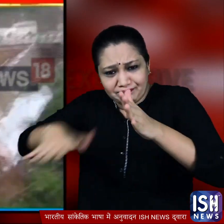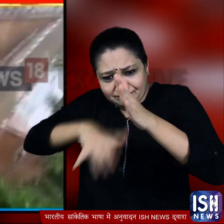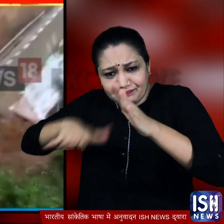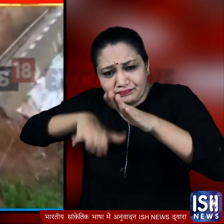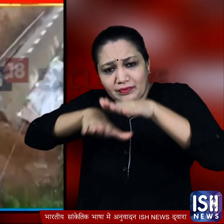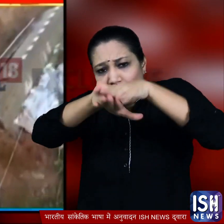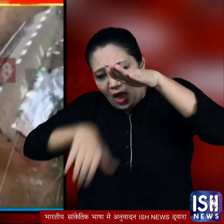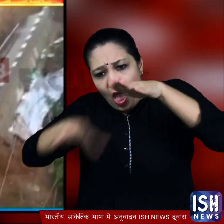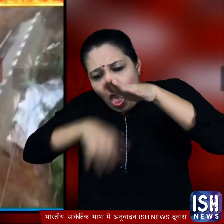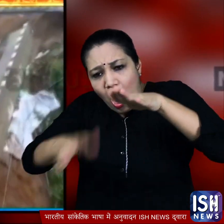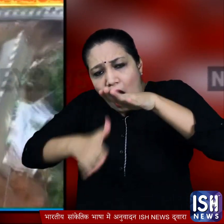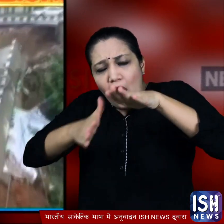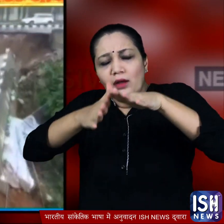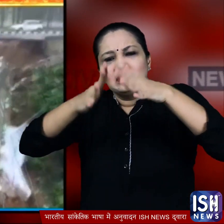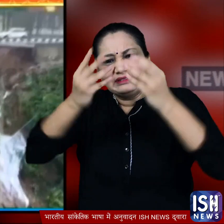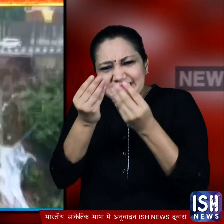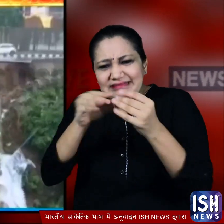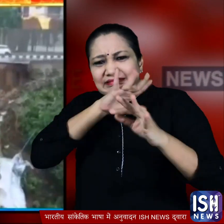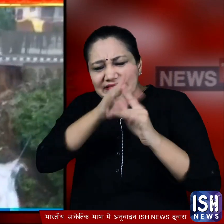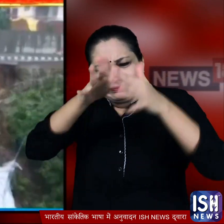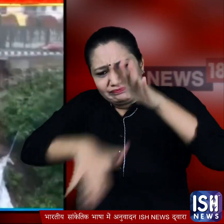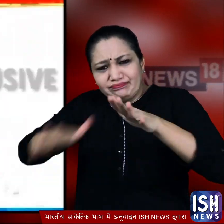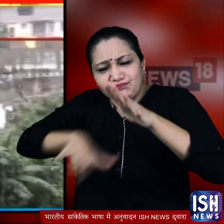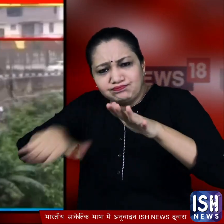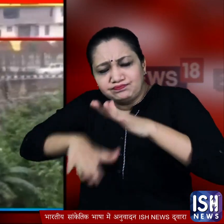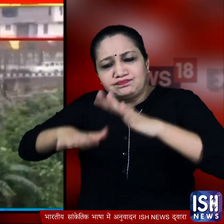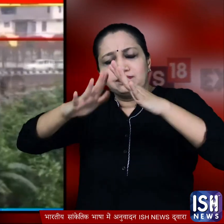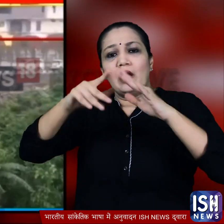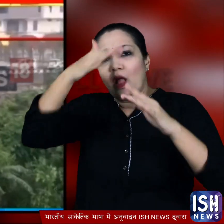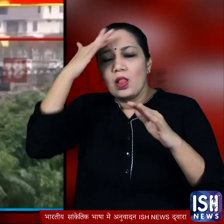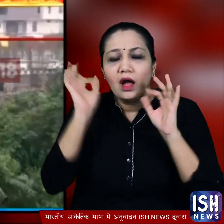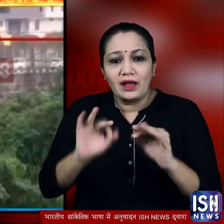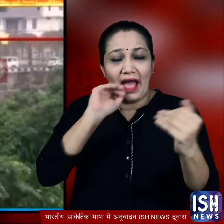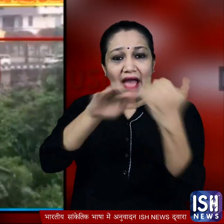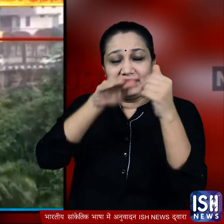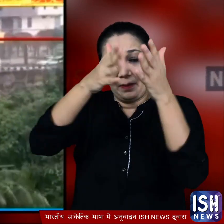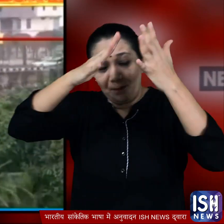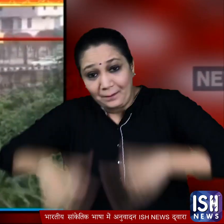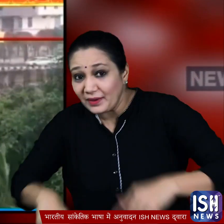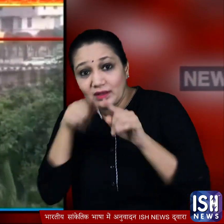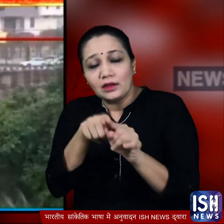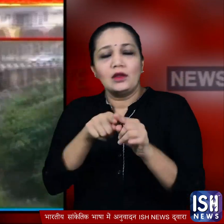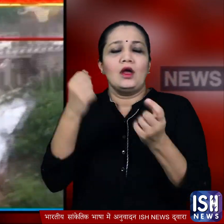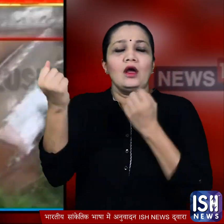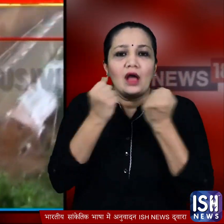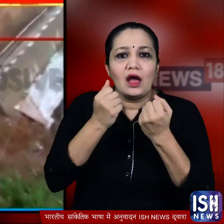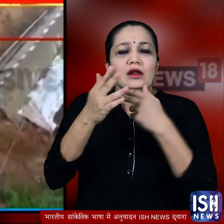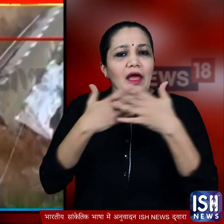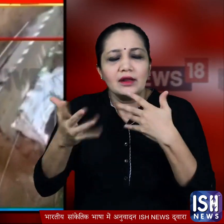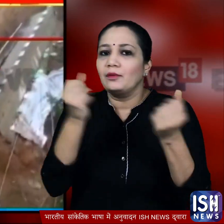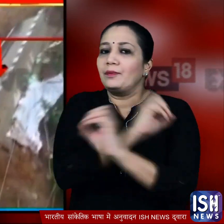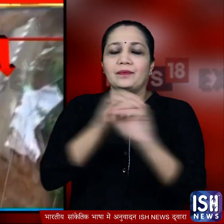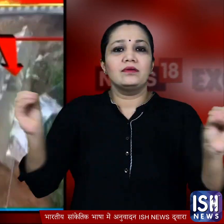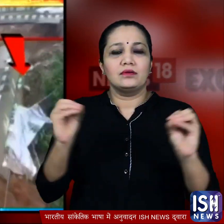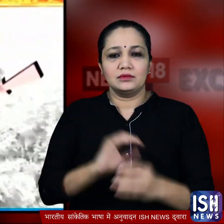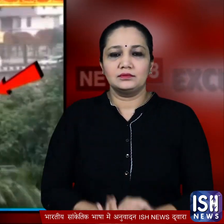गिरी और उसके साथ भारी मात्रा में मलबा भी नीचे की तरफ सरक गया। अच्छी बात यह रही कि हाईवे का जो हिस्सा टूटा उस पर हादसे के वक्त कोई